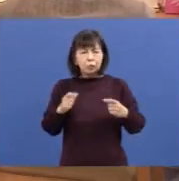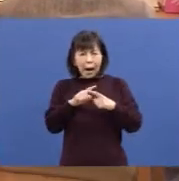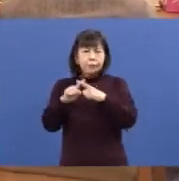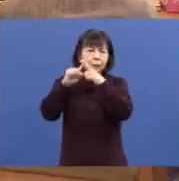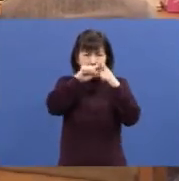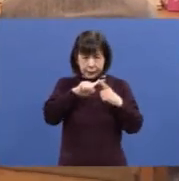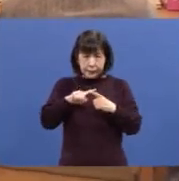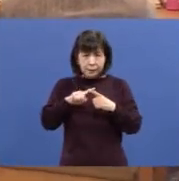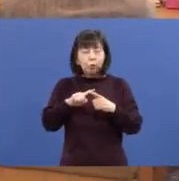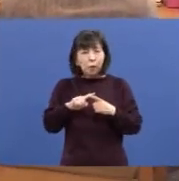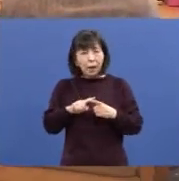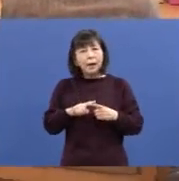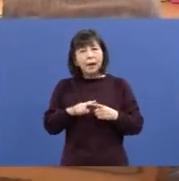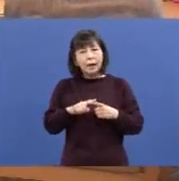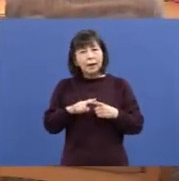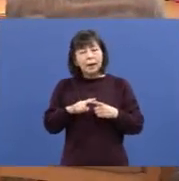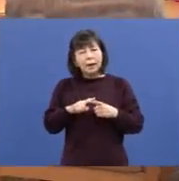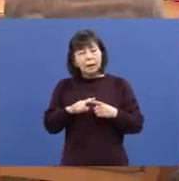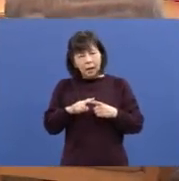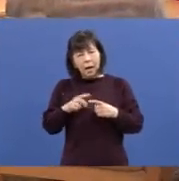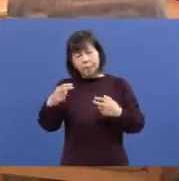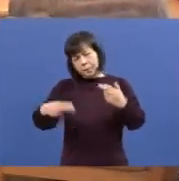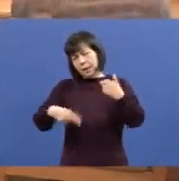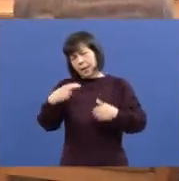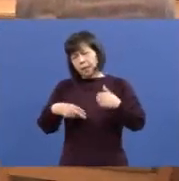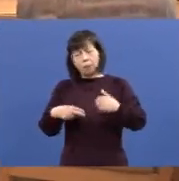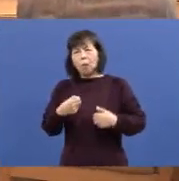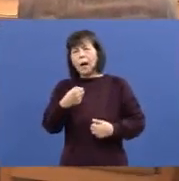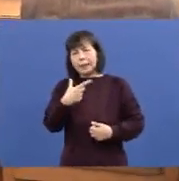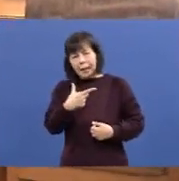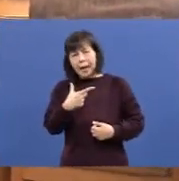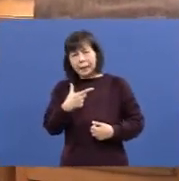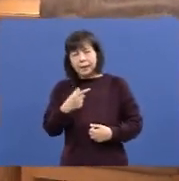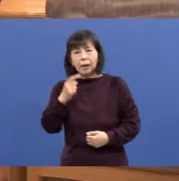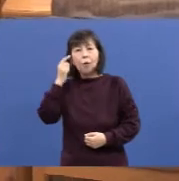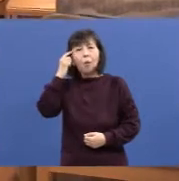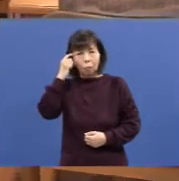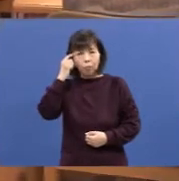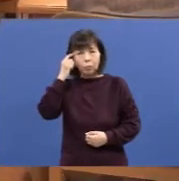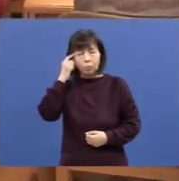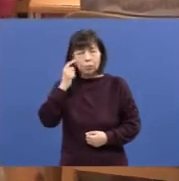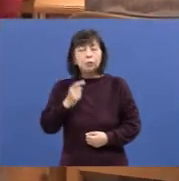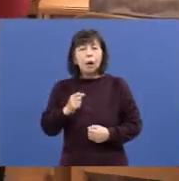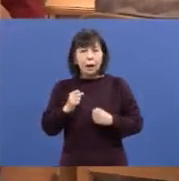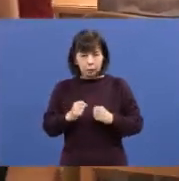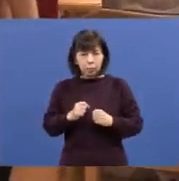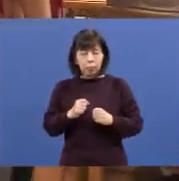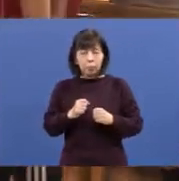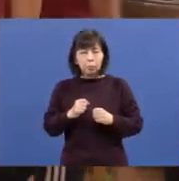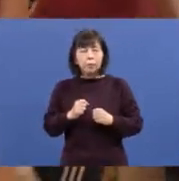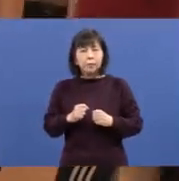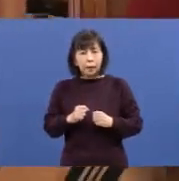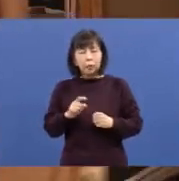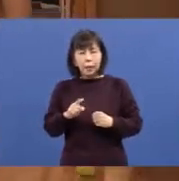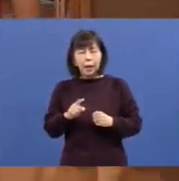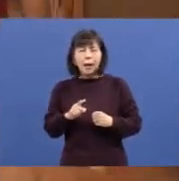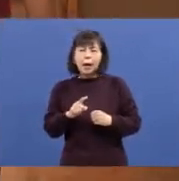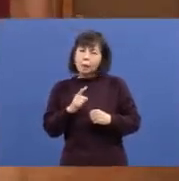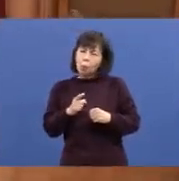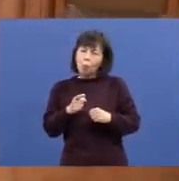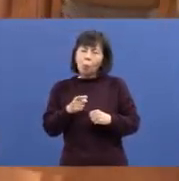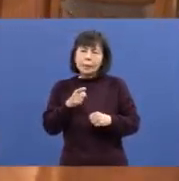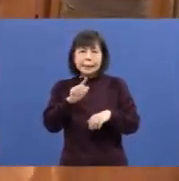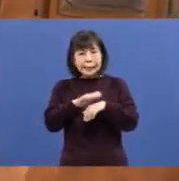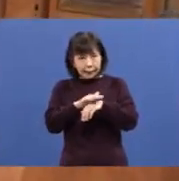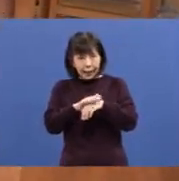かしさだったり、やっぱり見られたくないとこを見られてしまうっていうのがあって、やっぱ拒否される方が多かったりするので、ど